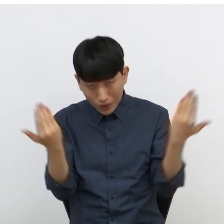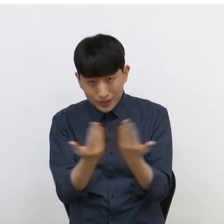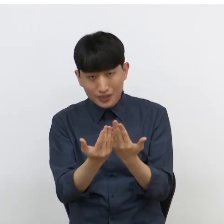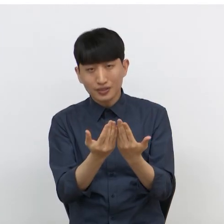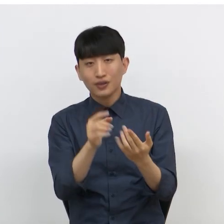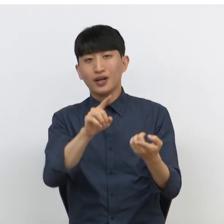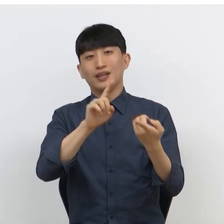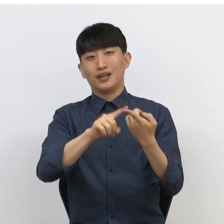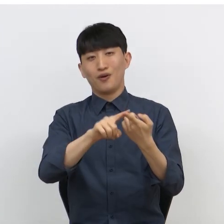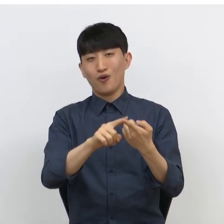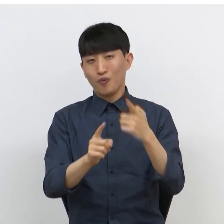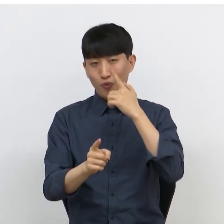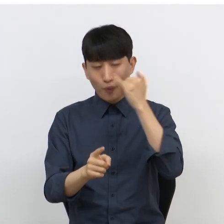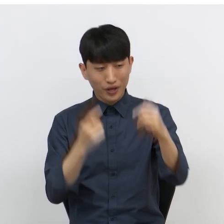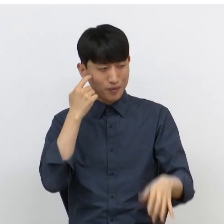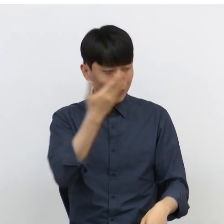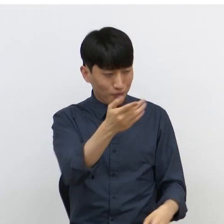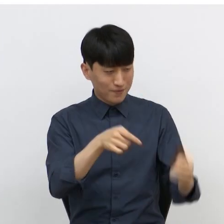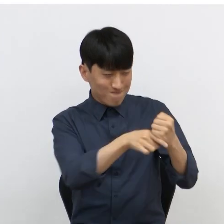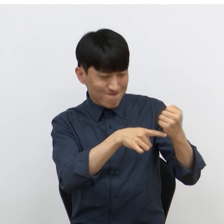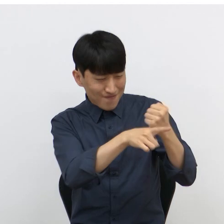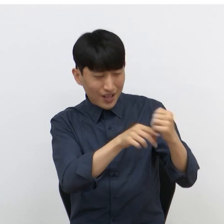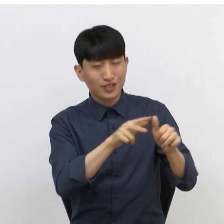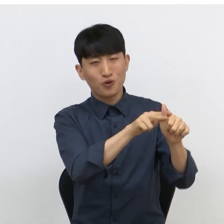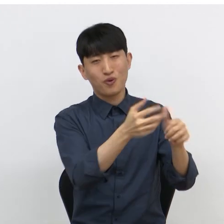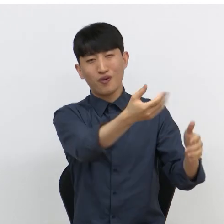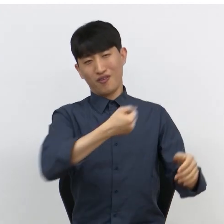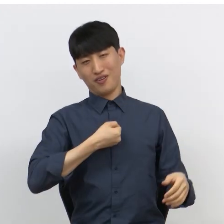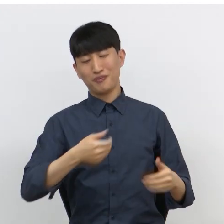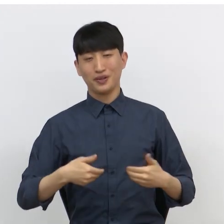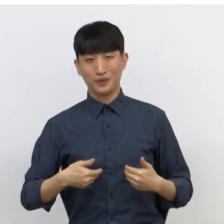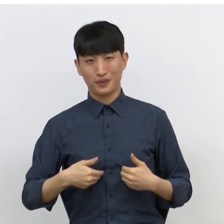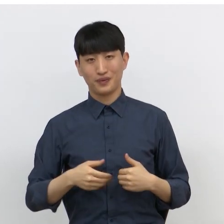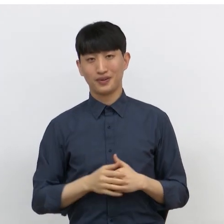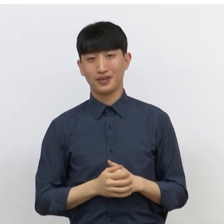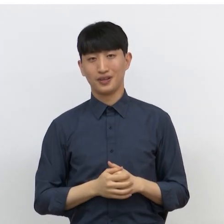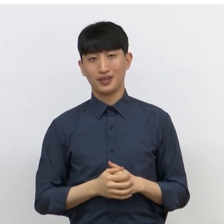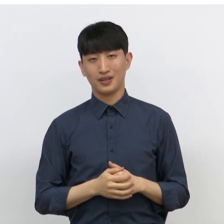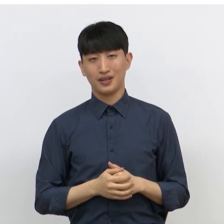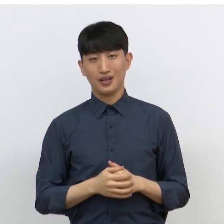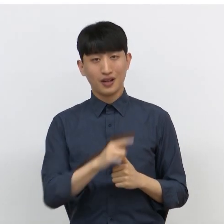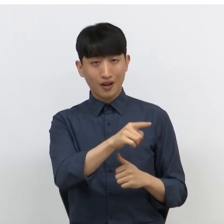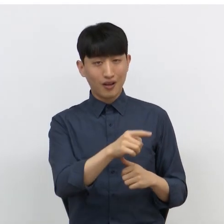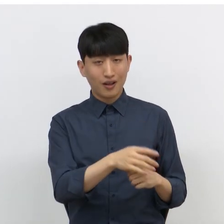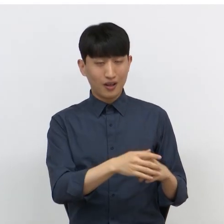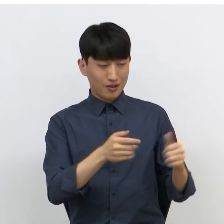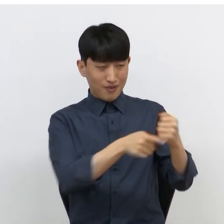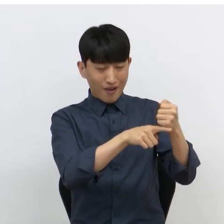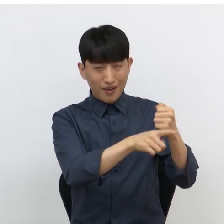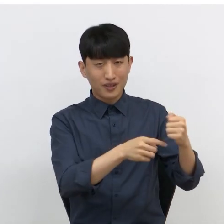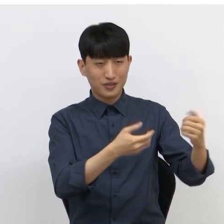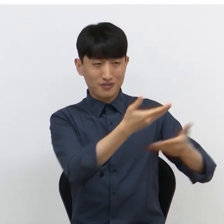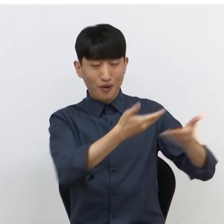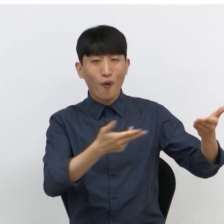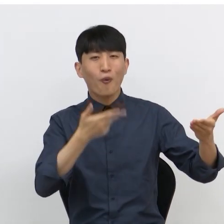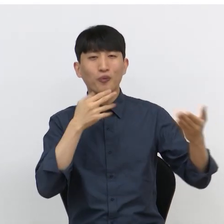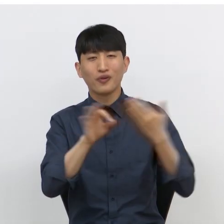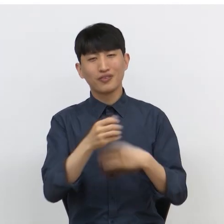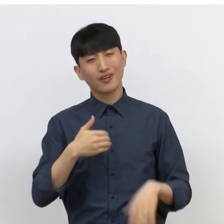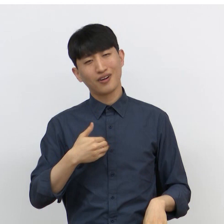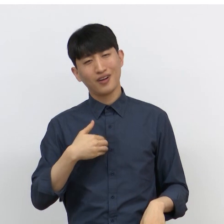통해서 정보를 얻어야 되죠. 그러지 않으면 그 짧은 시간 안에 제가 아동을 파악해가지고 매핑한다는 게 되게